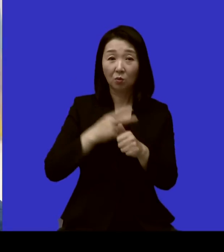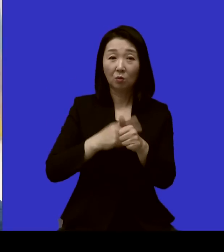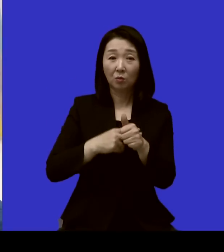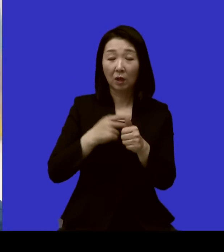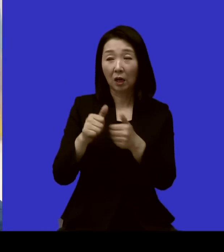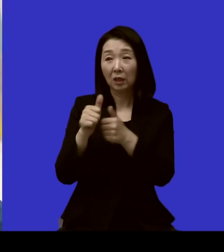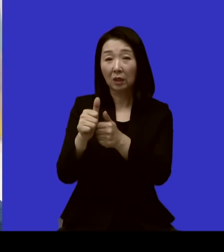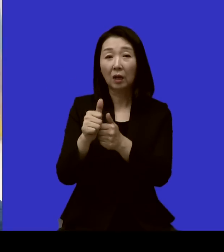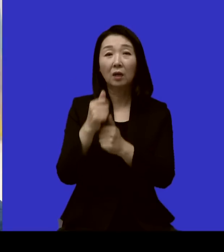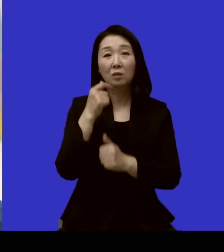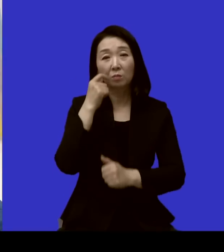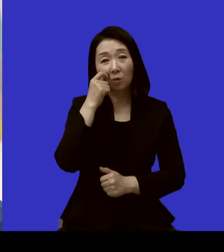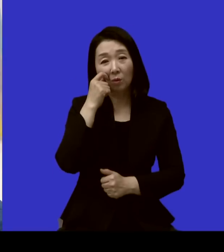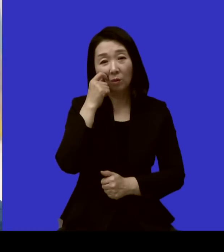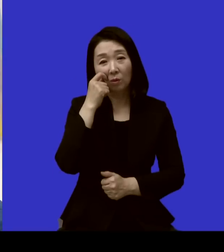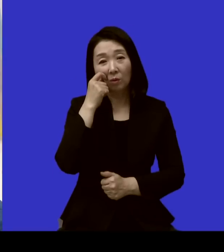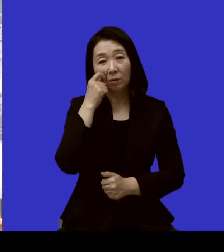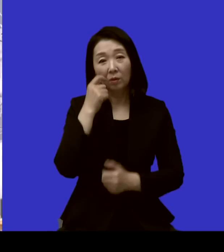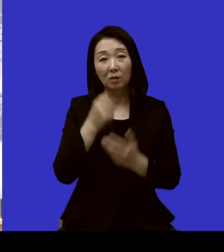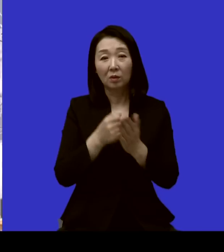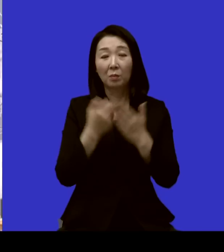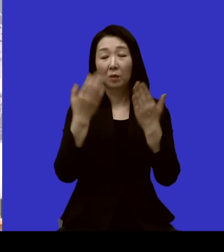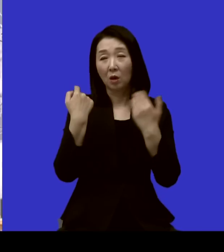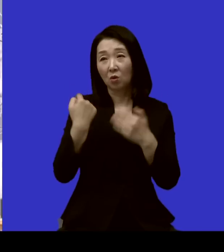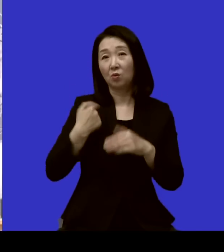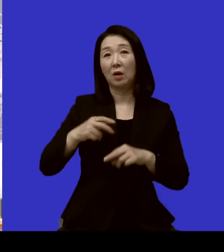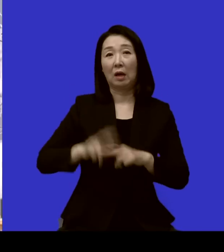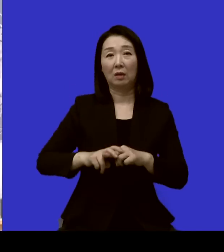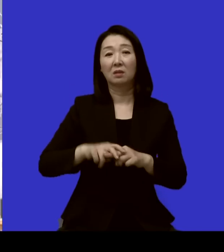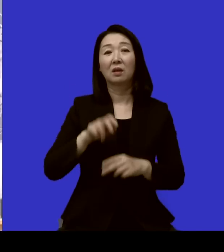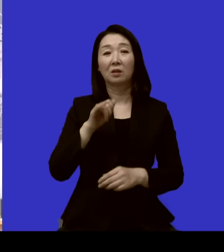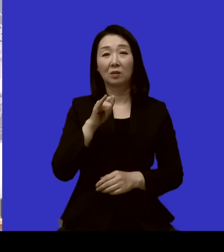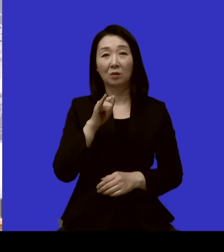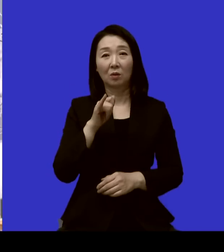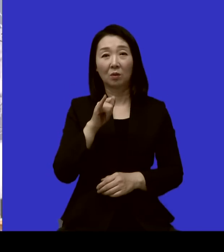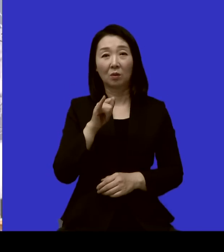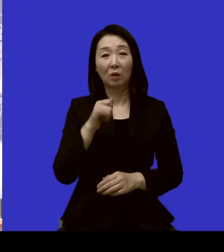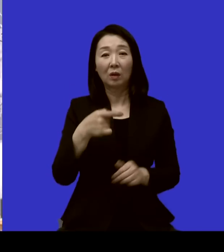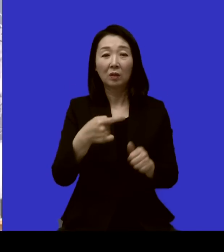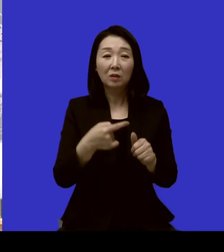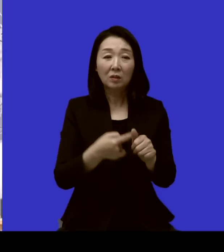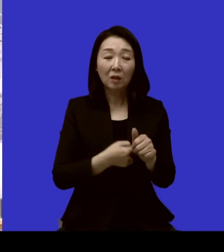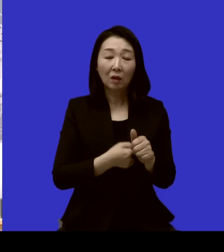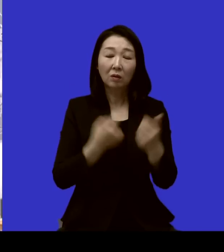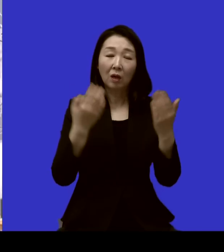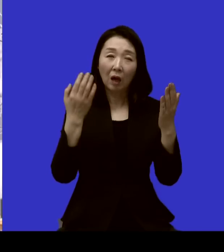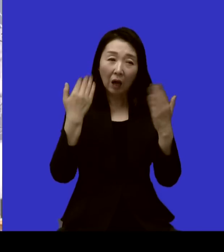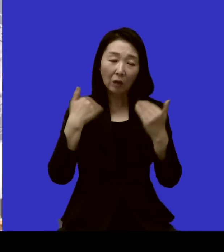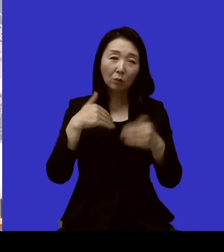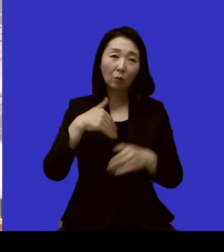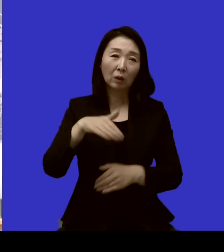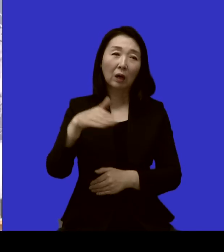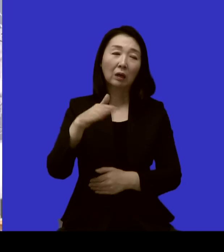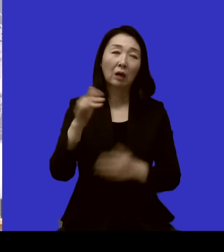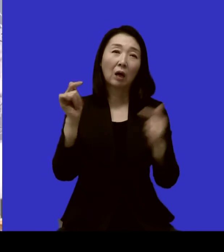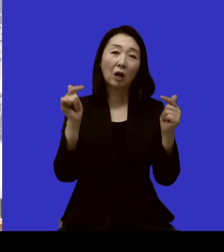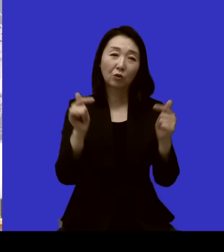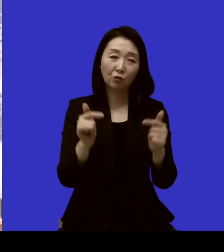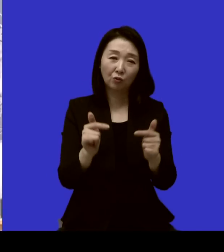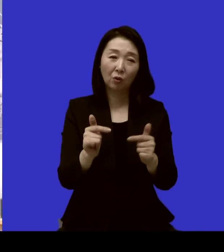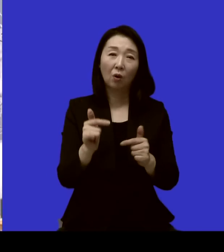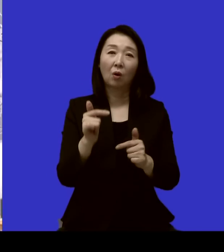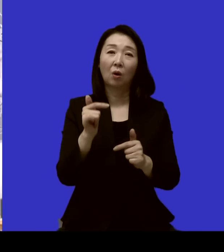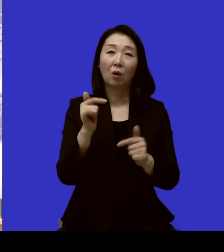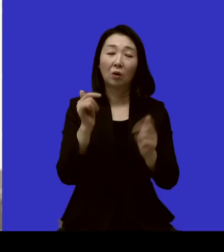못 따라가니까 예. 이렇게 학교 뒷좌석에만 앉아 있게 되고 그러다 네. 보니까 점점 학교 가는 날들이 적어지게 되고 그렇겠죠. 학사